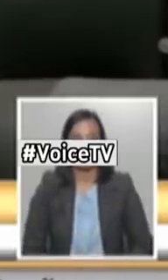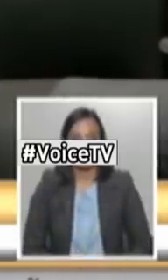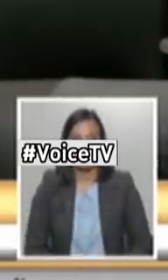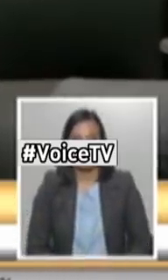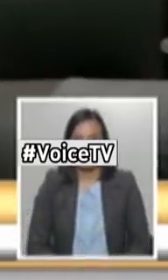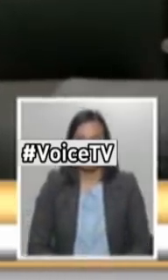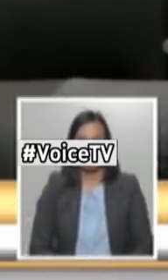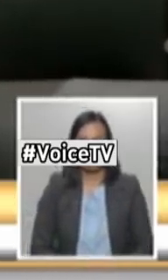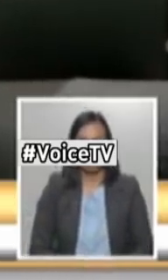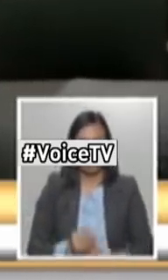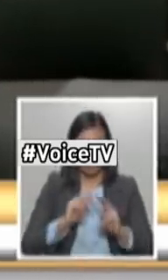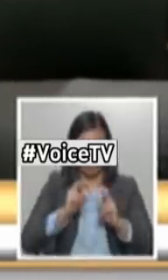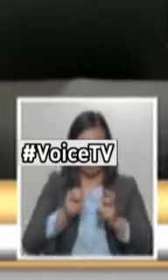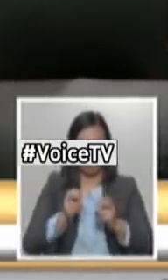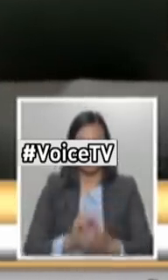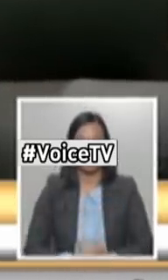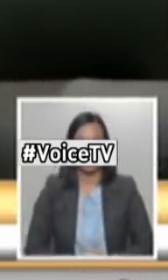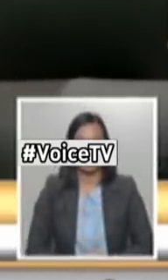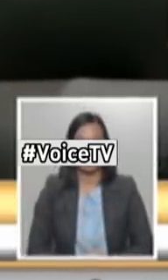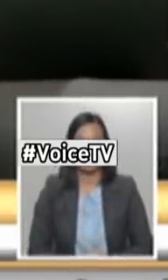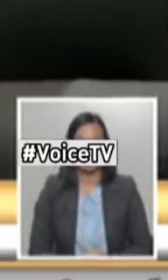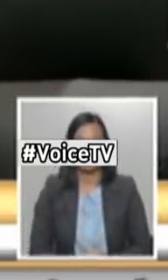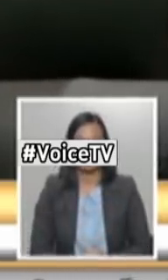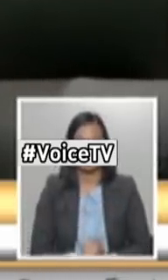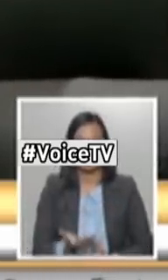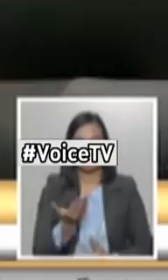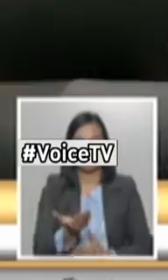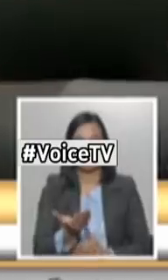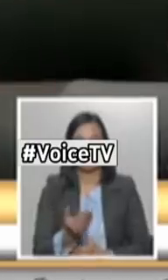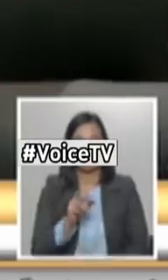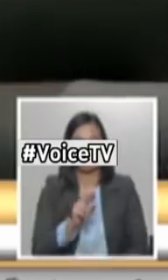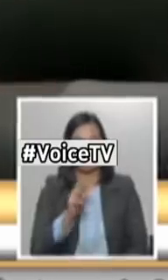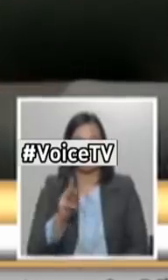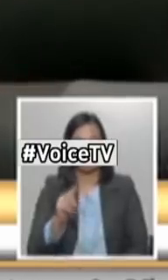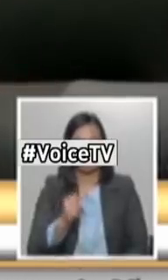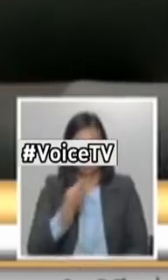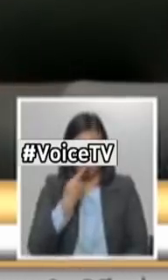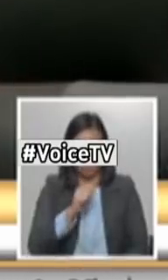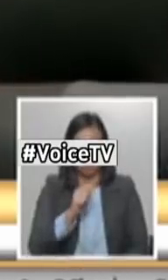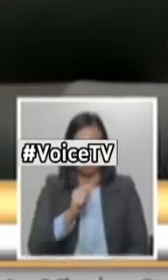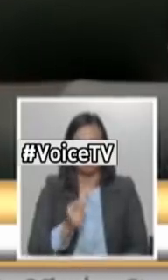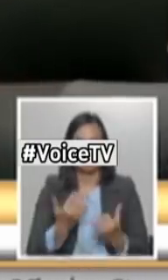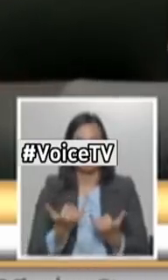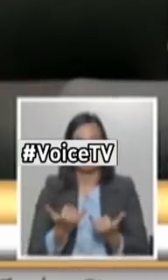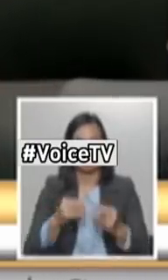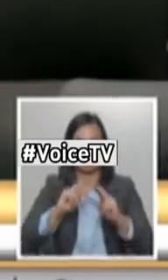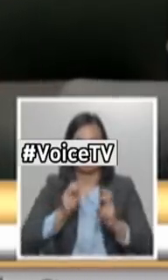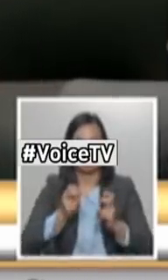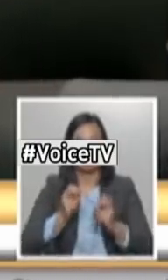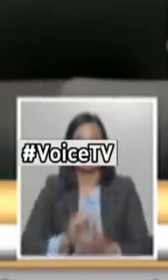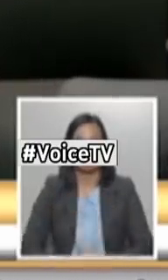รีรวมไทยเป็นคนที่คล้ายๆกับว่าคุณเสรีพิสุทธิ์ให้มาถามเพราะว่าคุณเสรีบอกโ